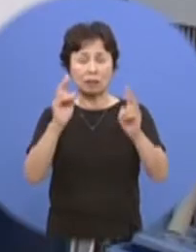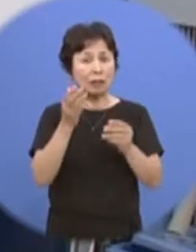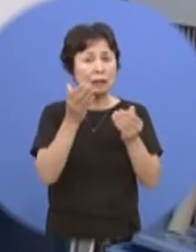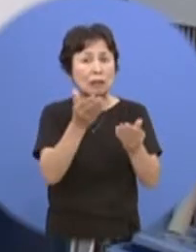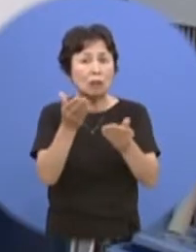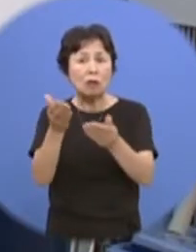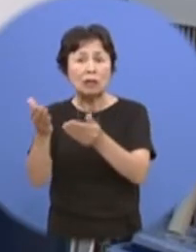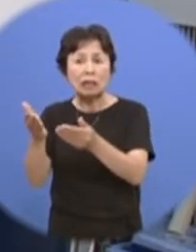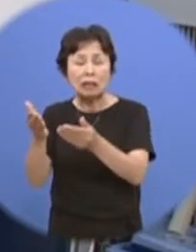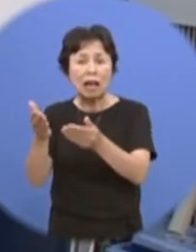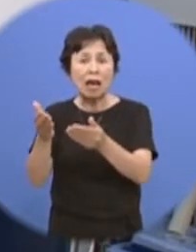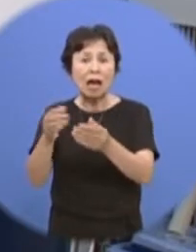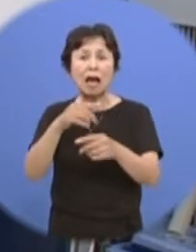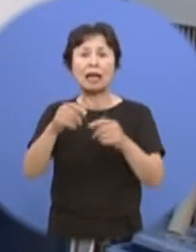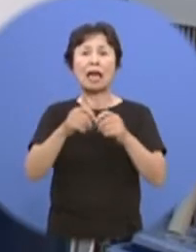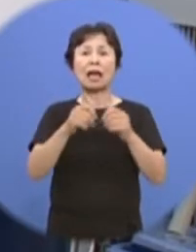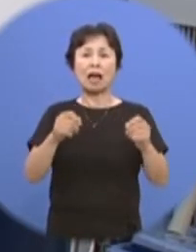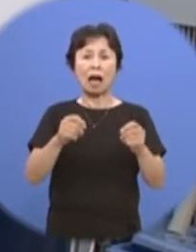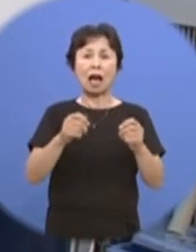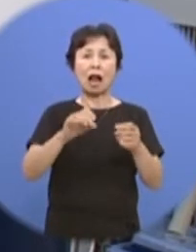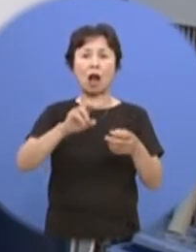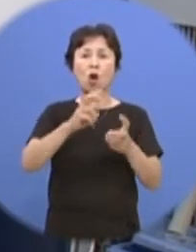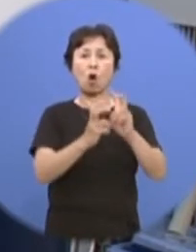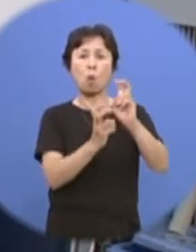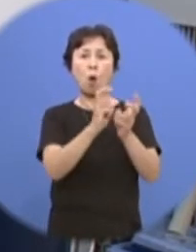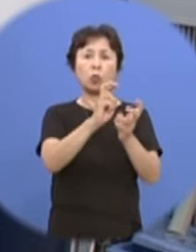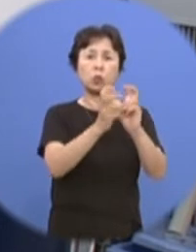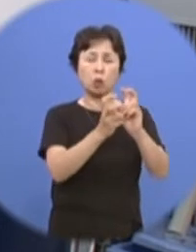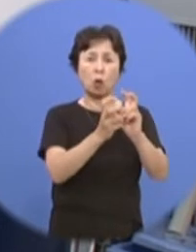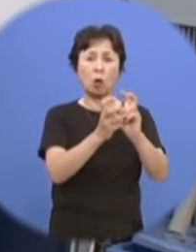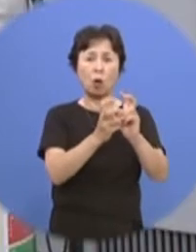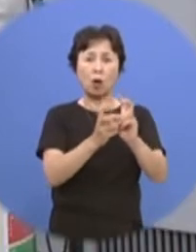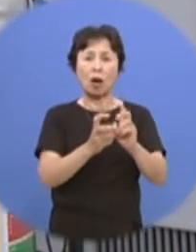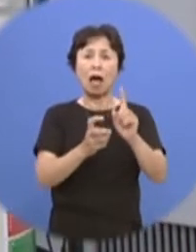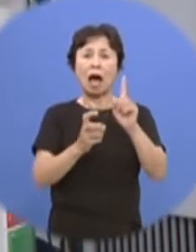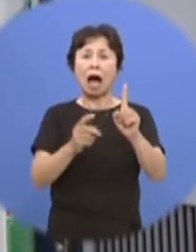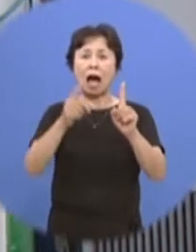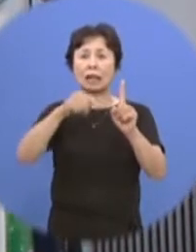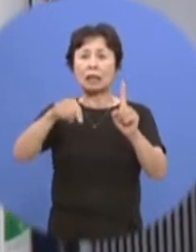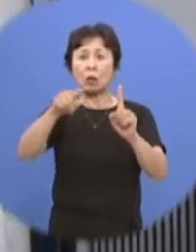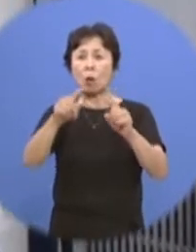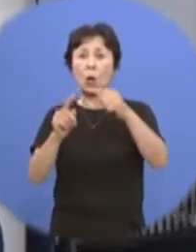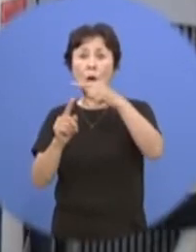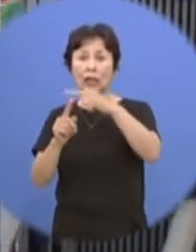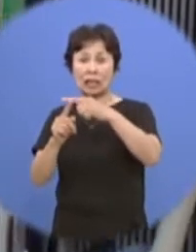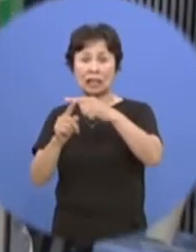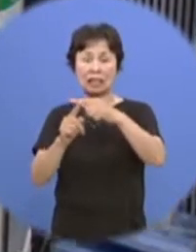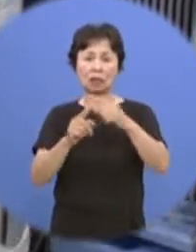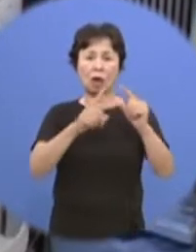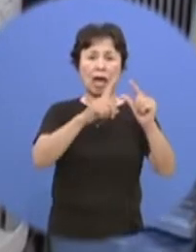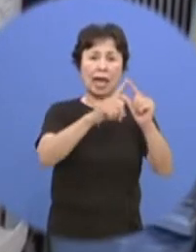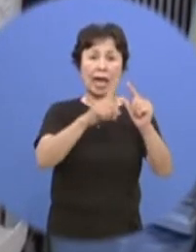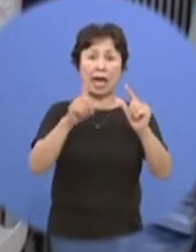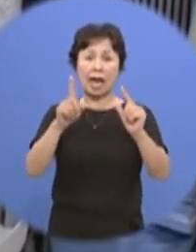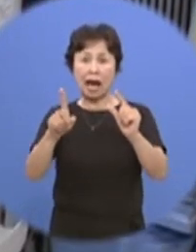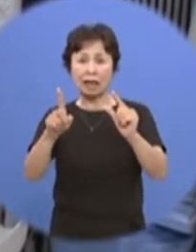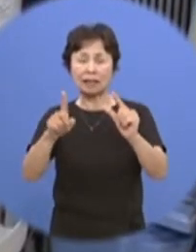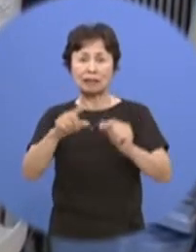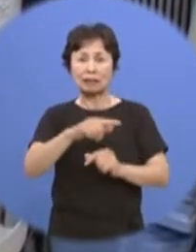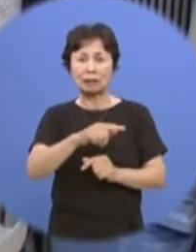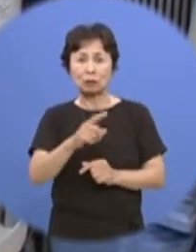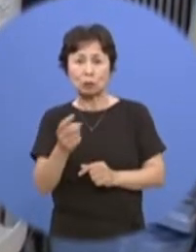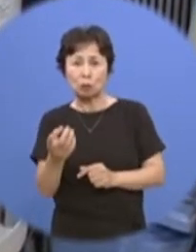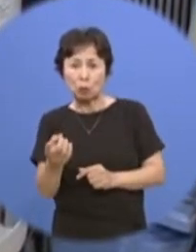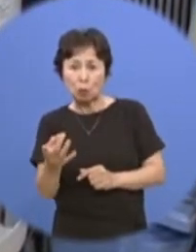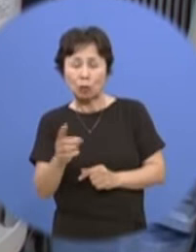っぱりロボットだとか IoT、AI というものに対する要望が非常に高いということが分かりましてですね、